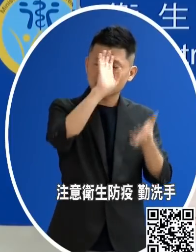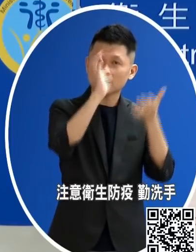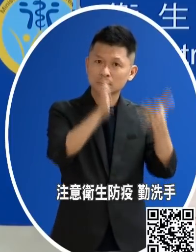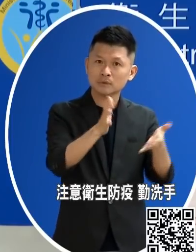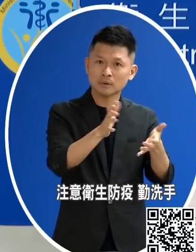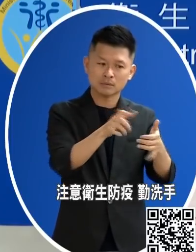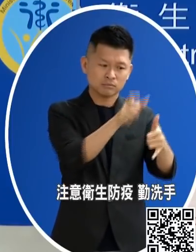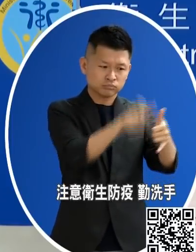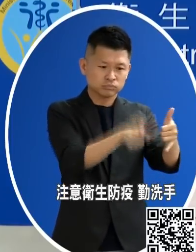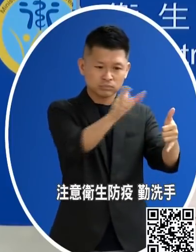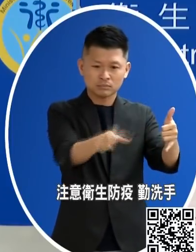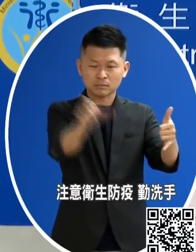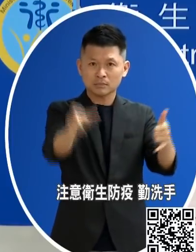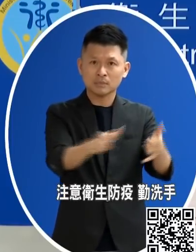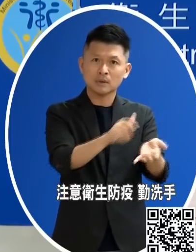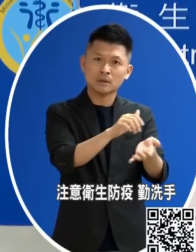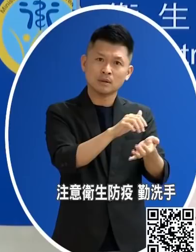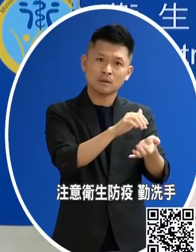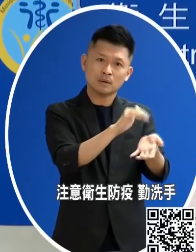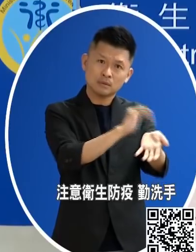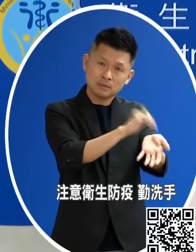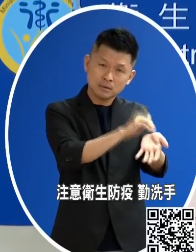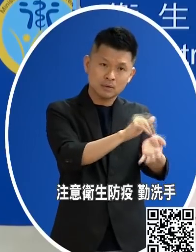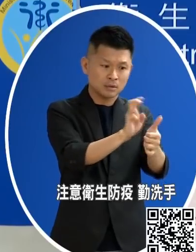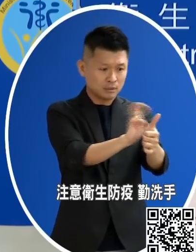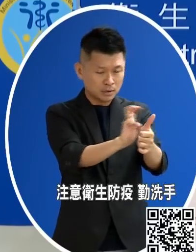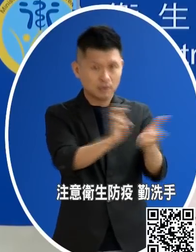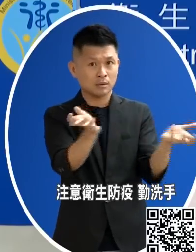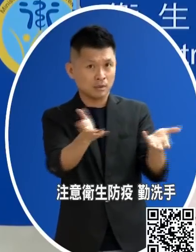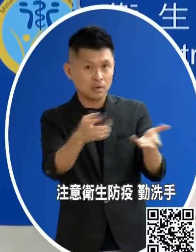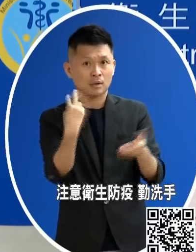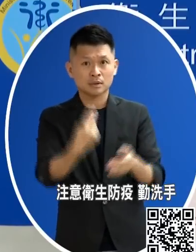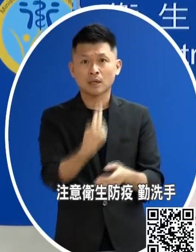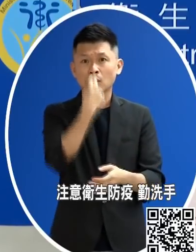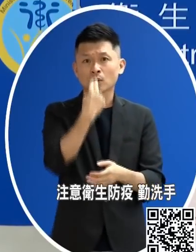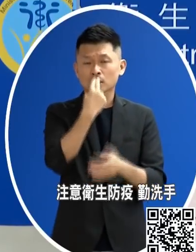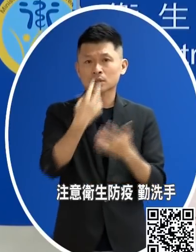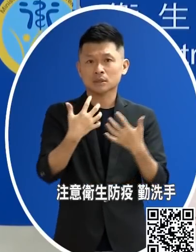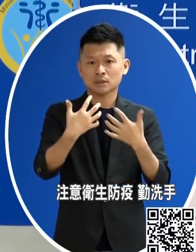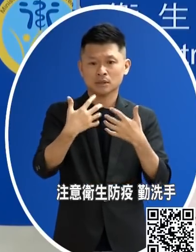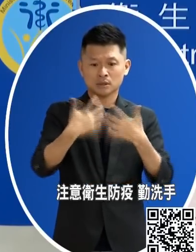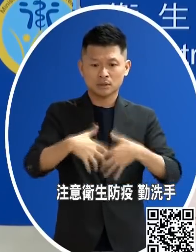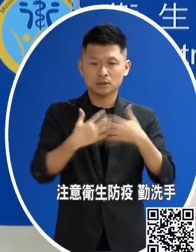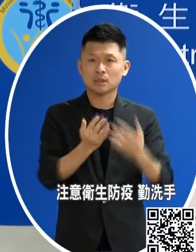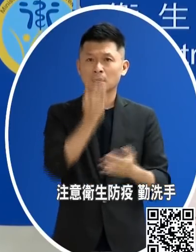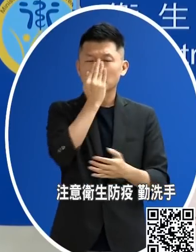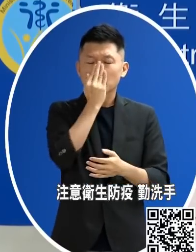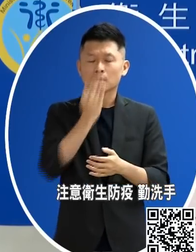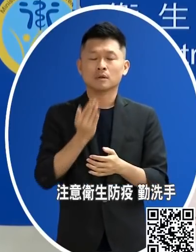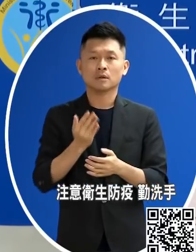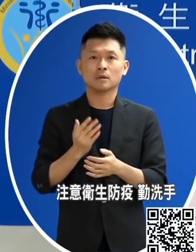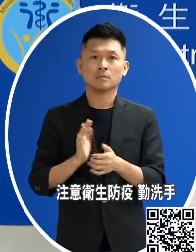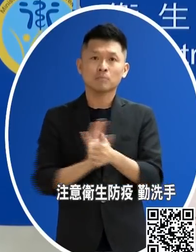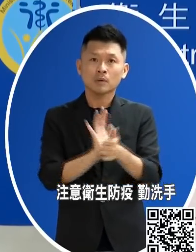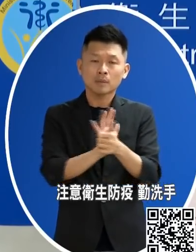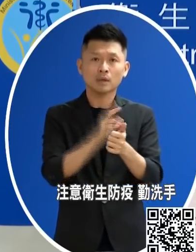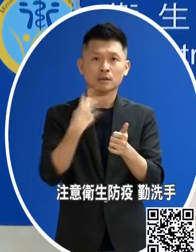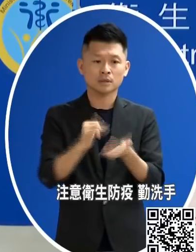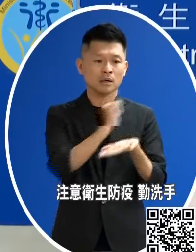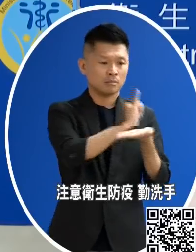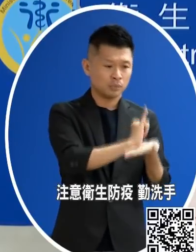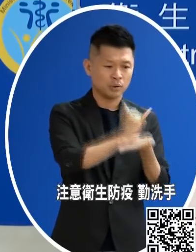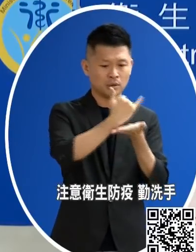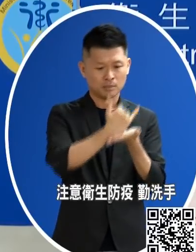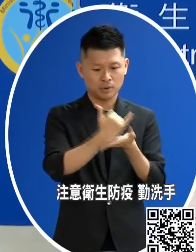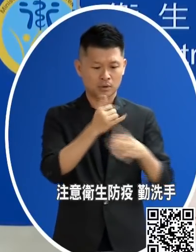重症病人的处置治疗，那呼吸器的使用，那摆位的方式等等哈、哦。那